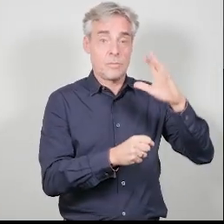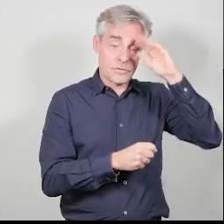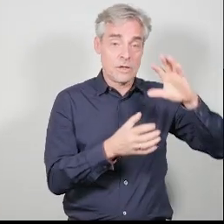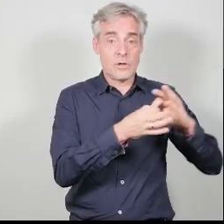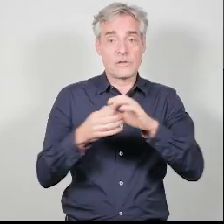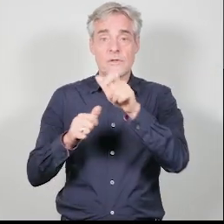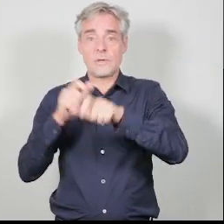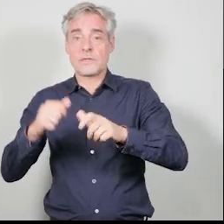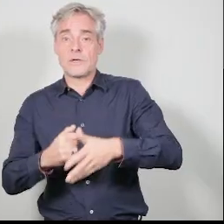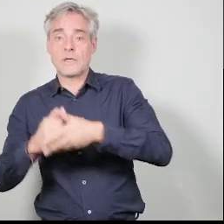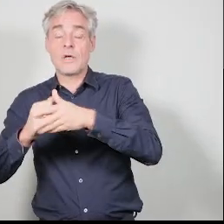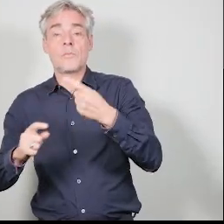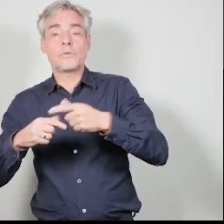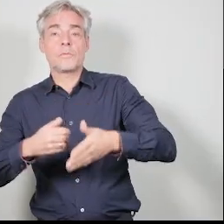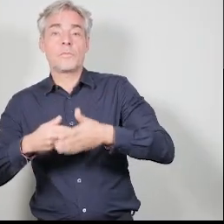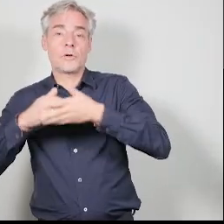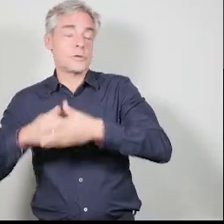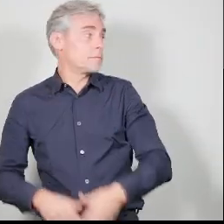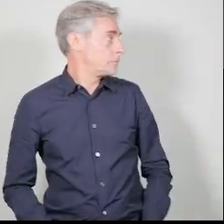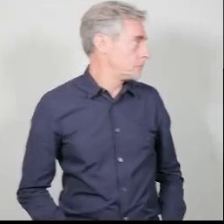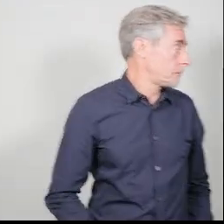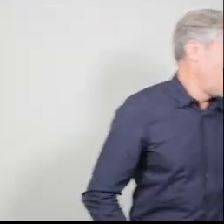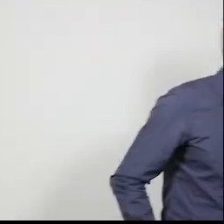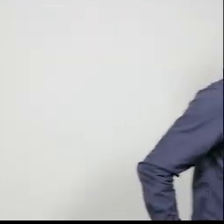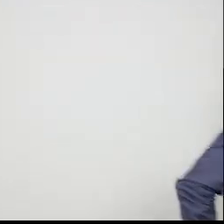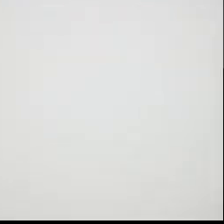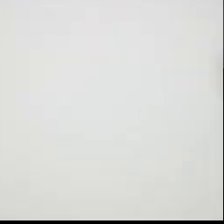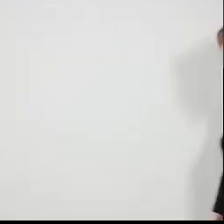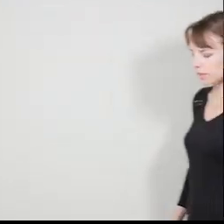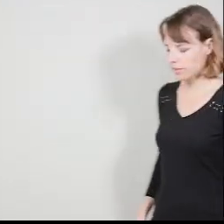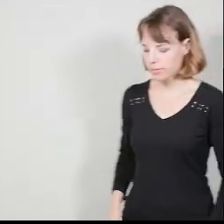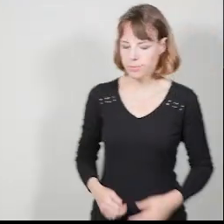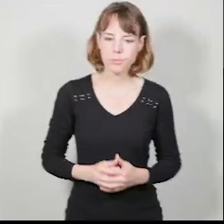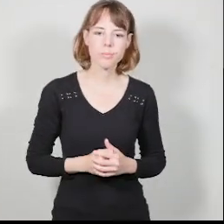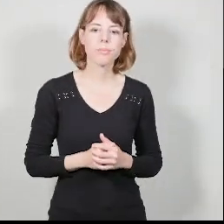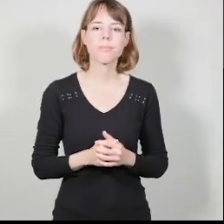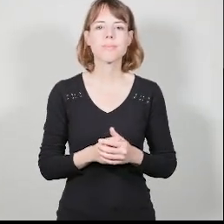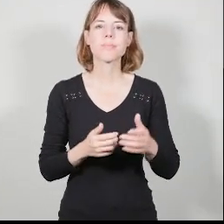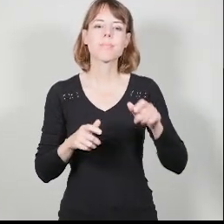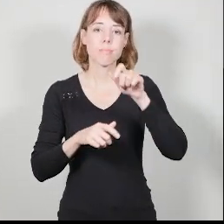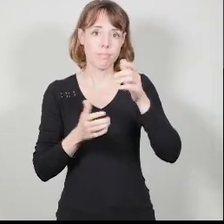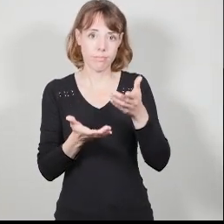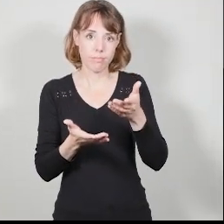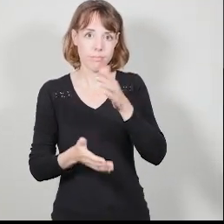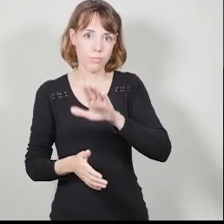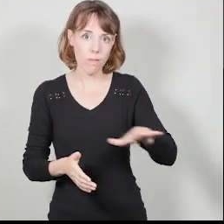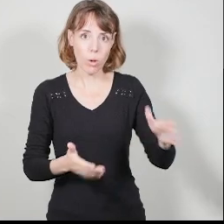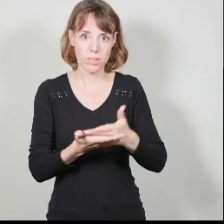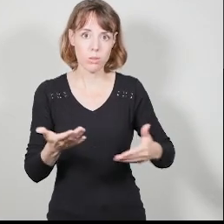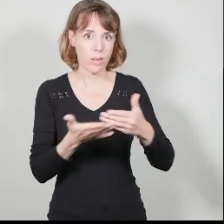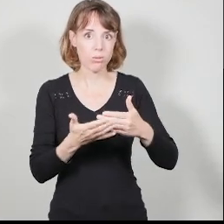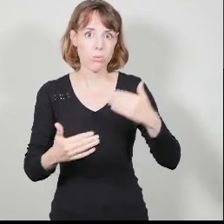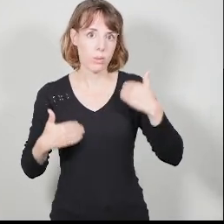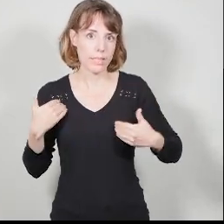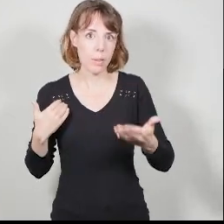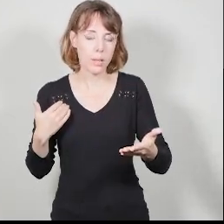les personnes aidées et leurs proches. Alors pour les enfants en situation de handicap, pour vous donner un exemple, ça suppose de former les